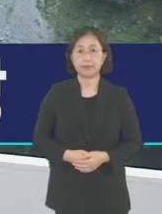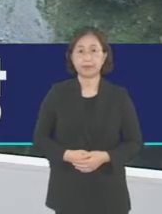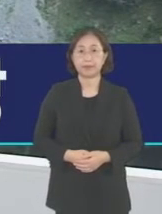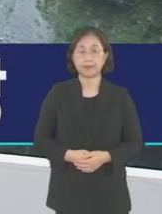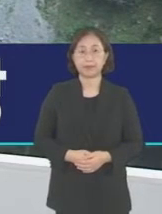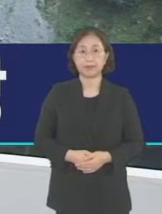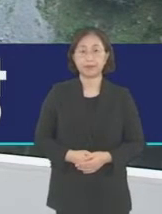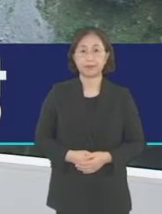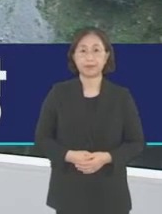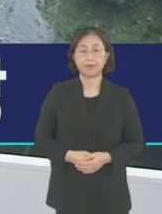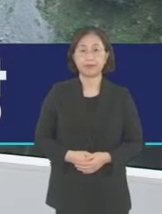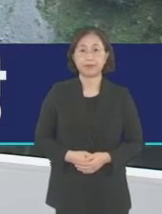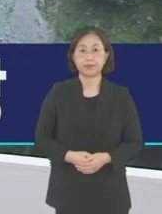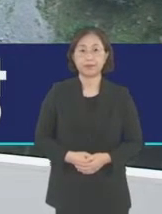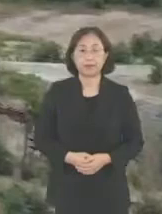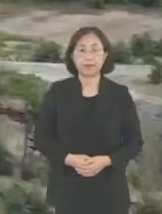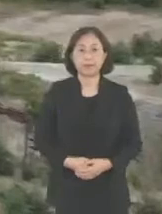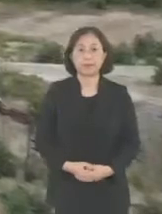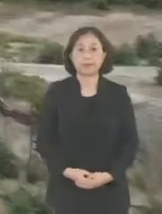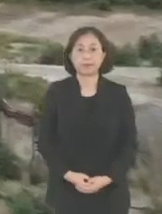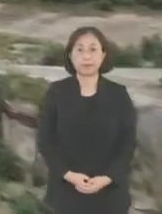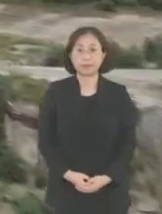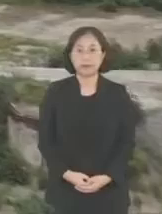현장을 다녀왔습니다.